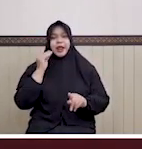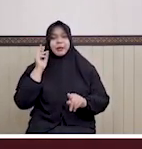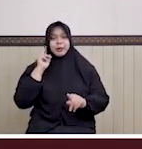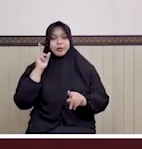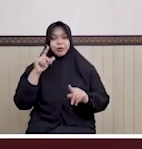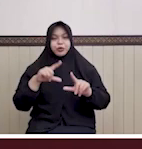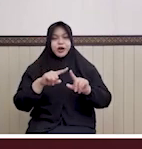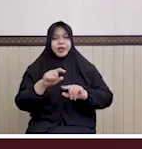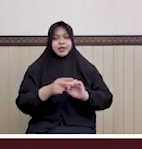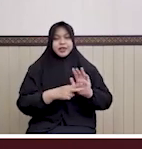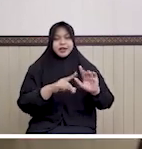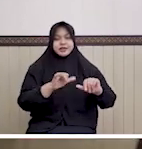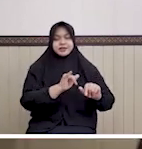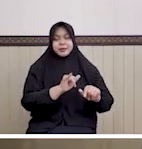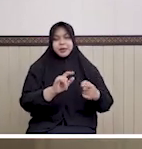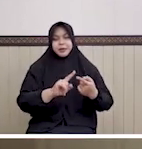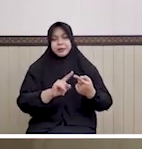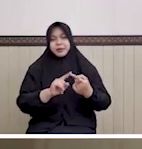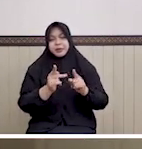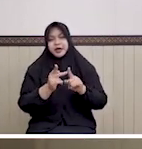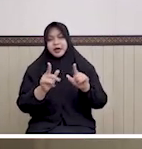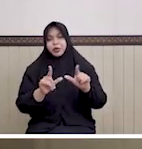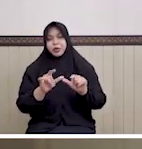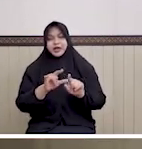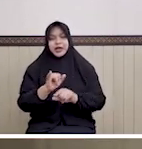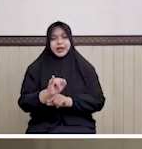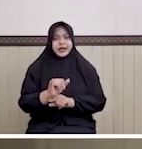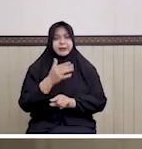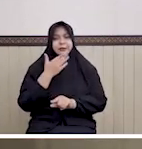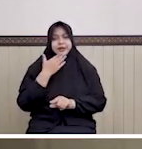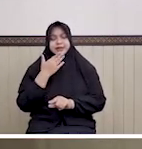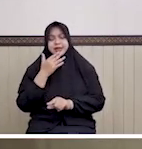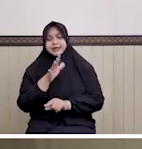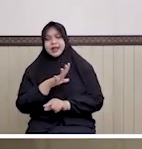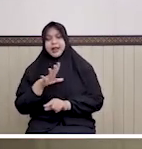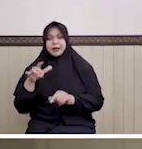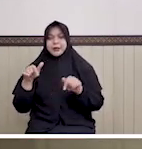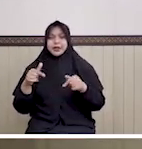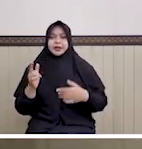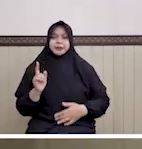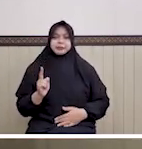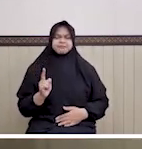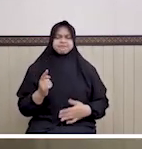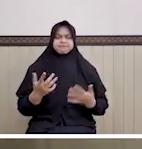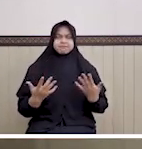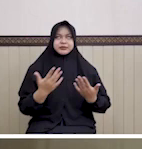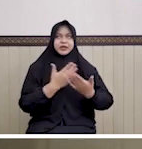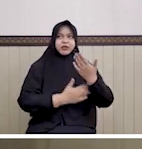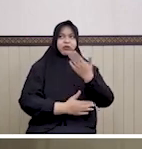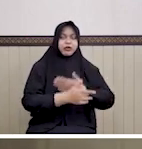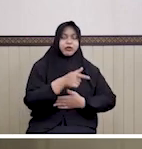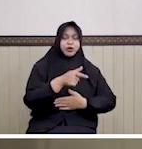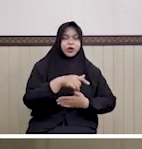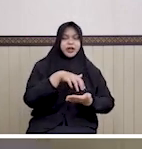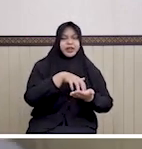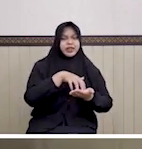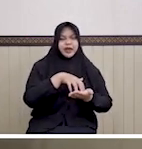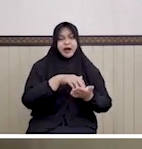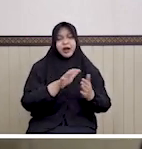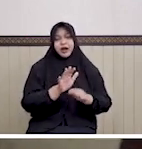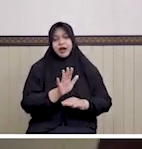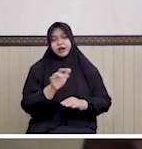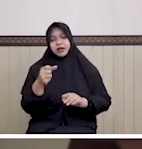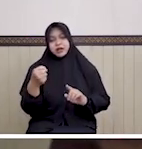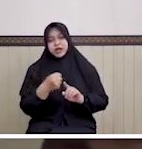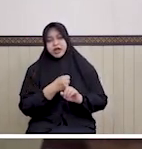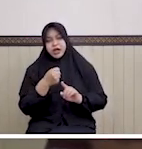mungkin bersama rekan-rekan hwdi eh Biasanya selama ini apakah memang difable itu rentan sih Mbak dengan